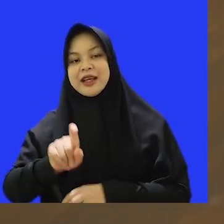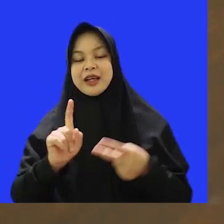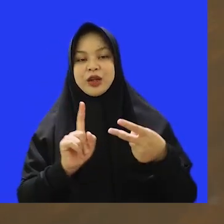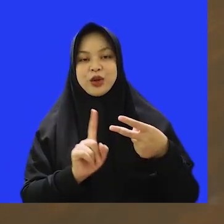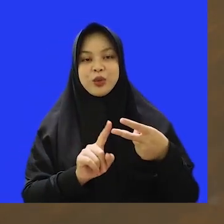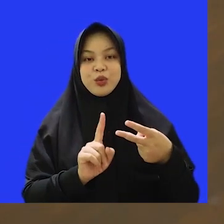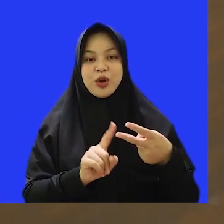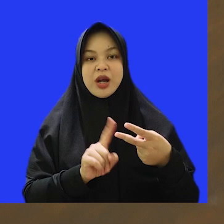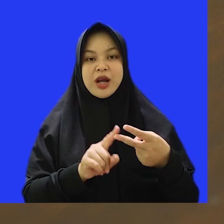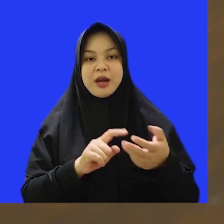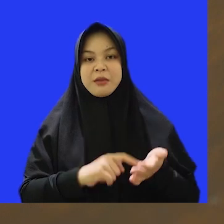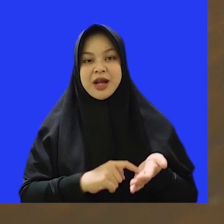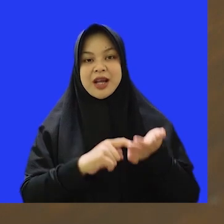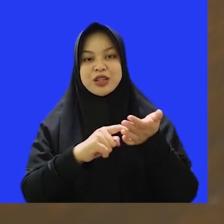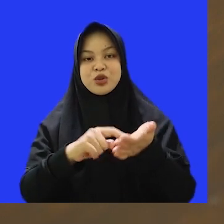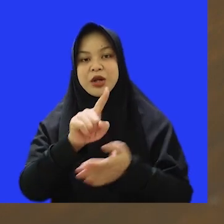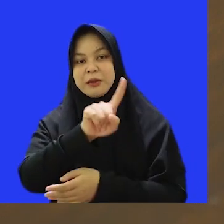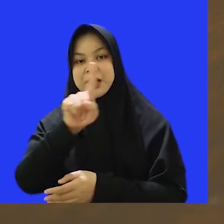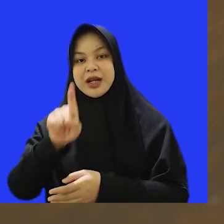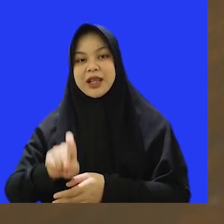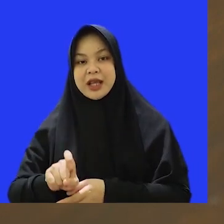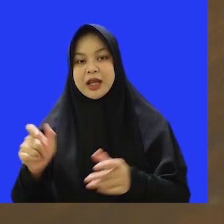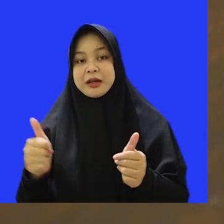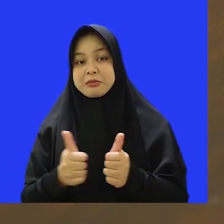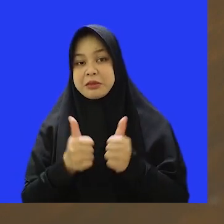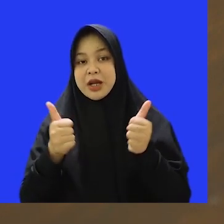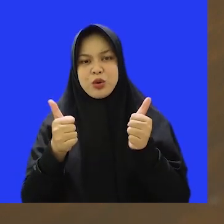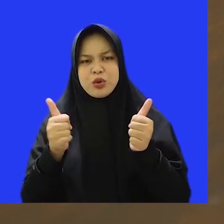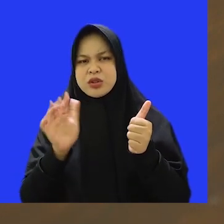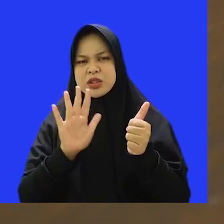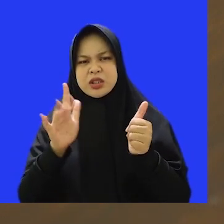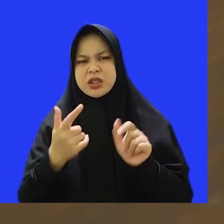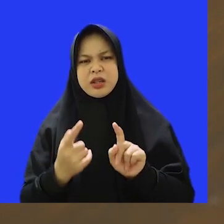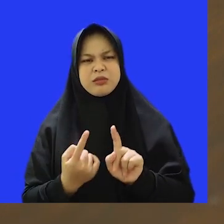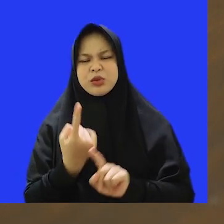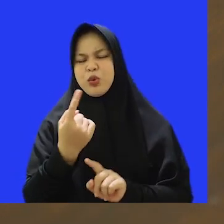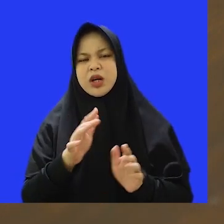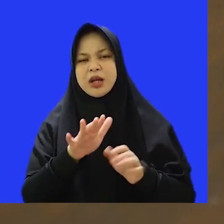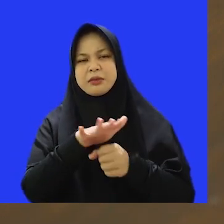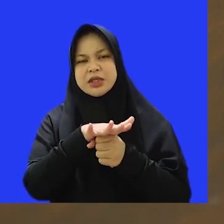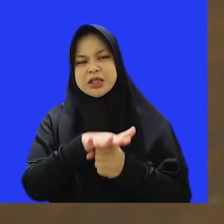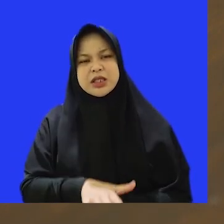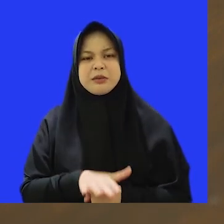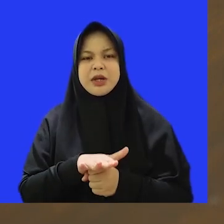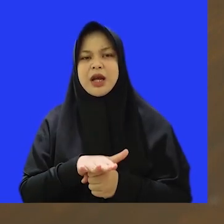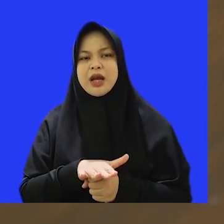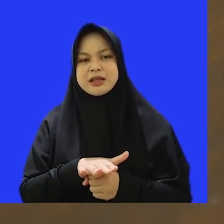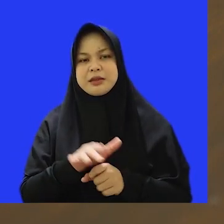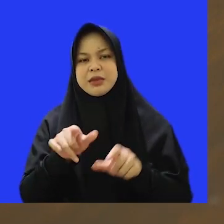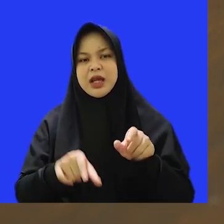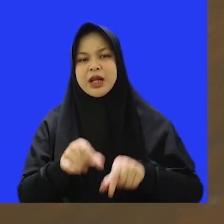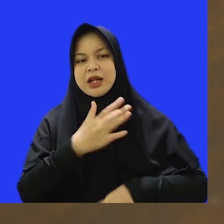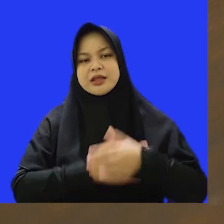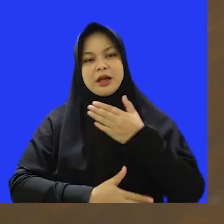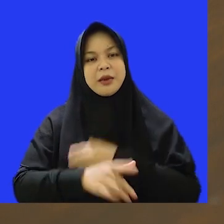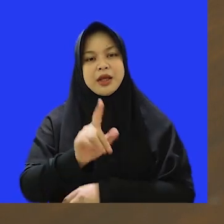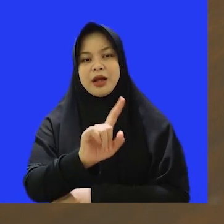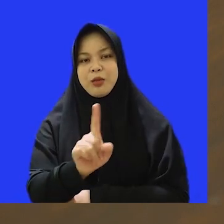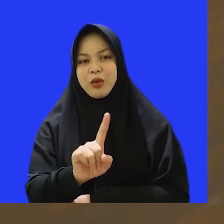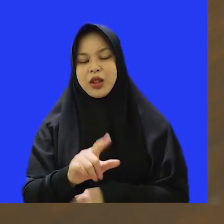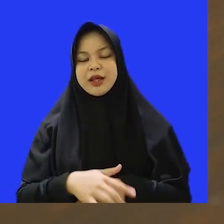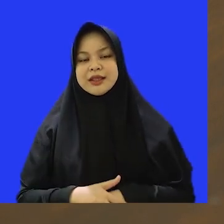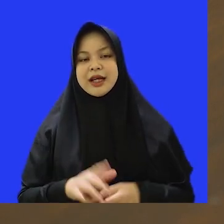ditanyakan. 2. Mengajukan pertanyaan yang bermutu, tidak menonjolkan dan mendiskriminasikan